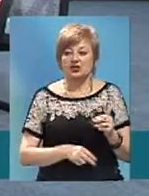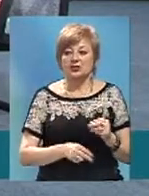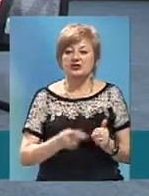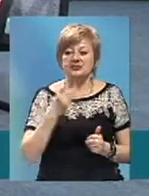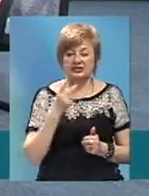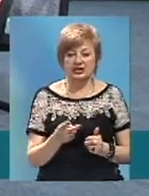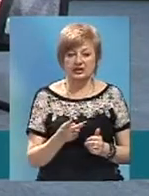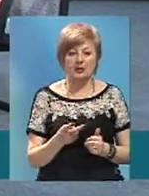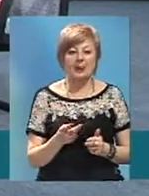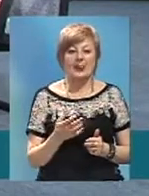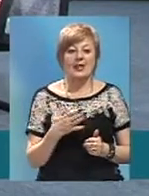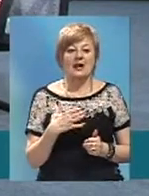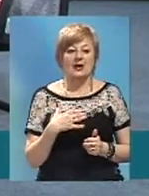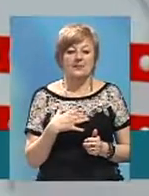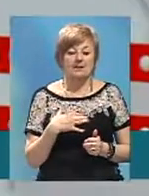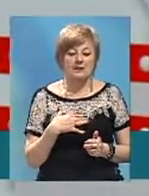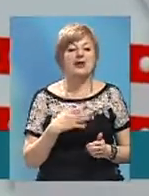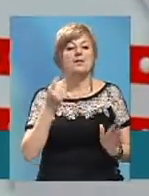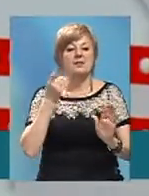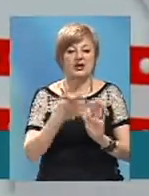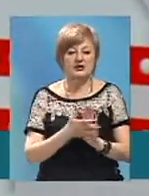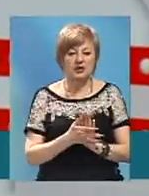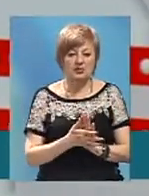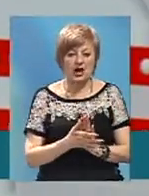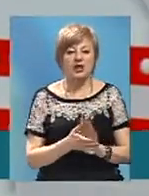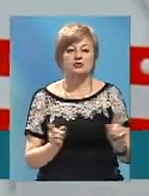дивіться, ми реалісти, ми розуміємо, що